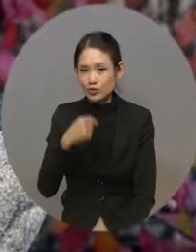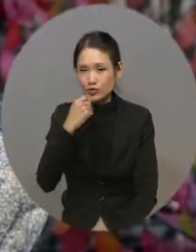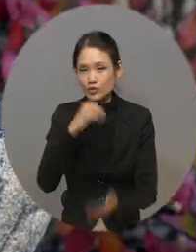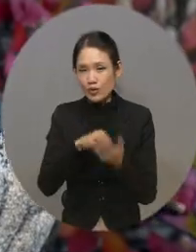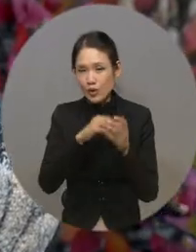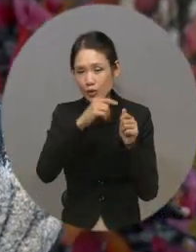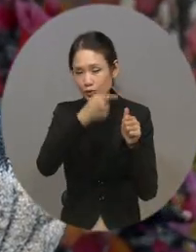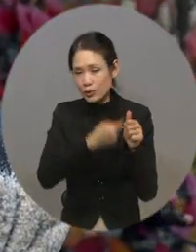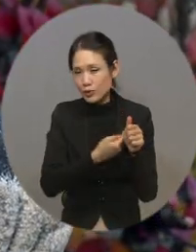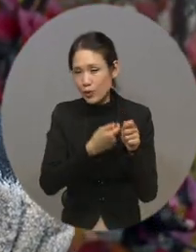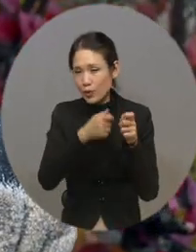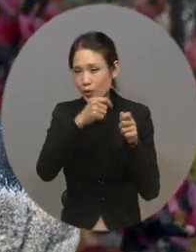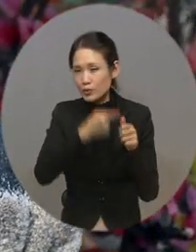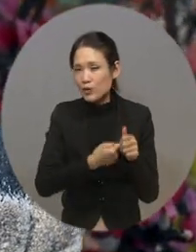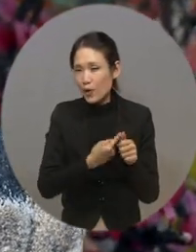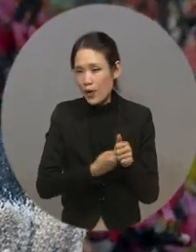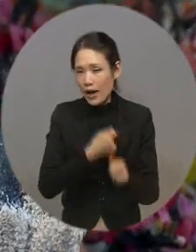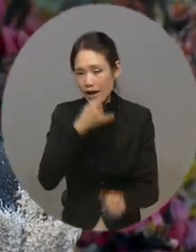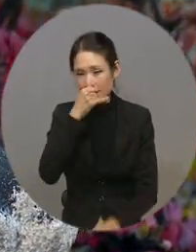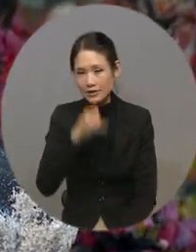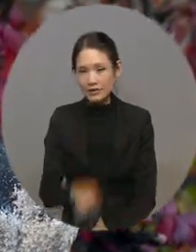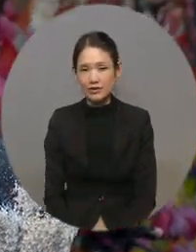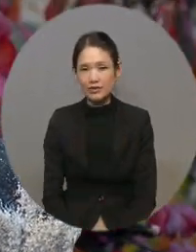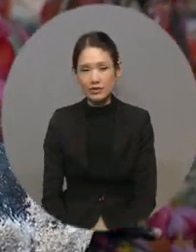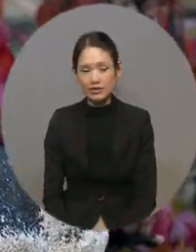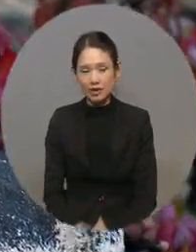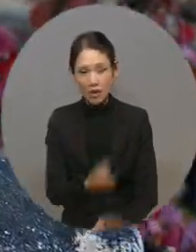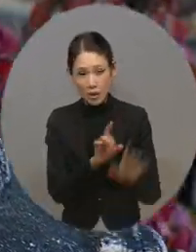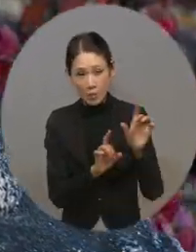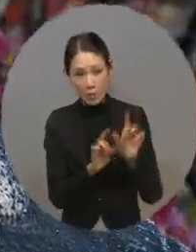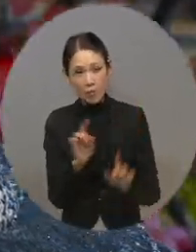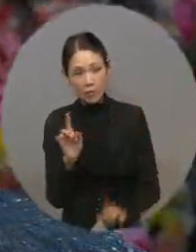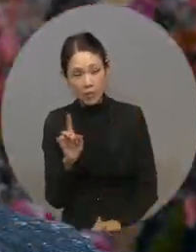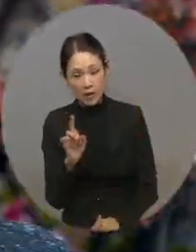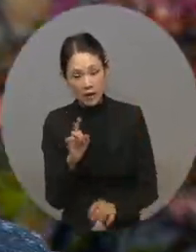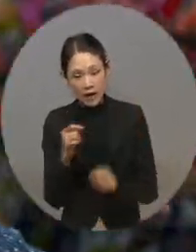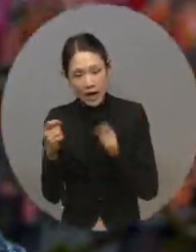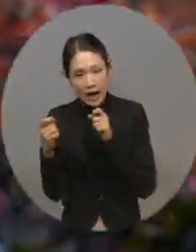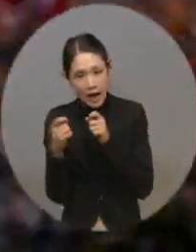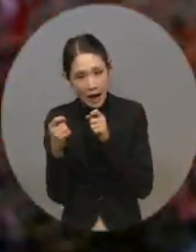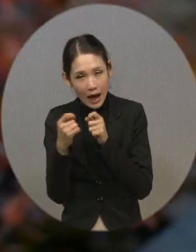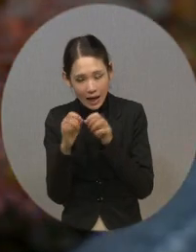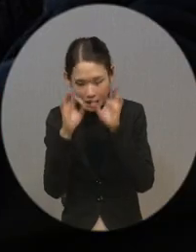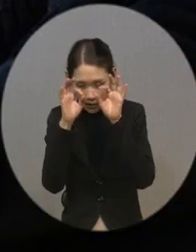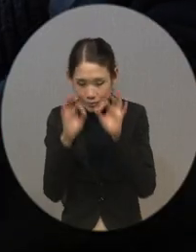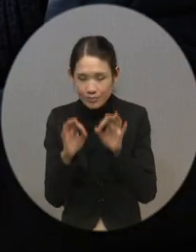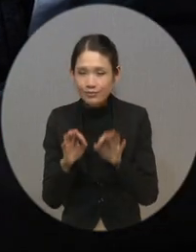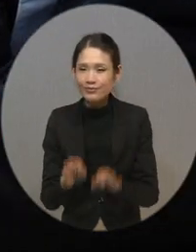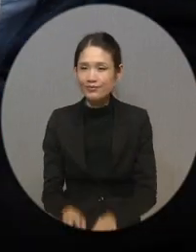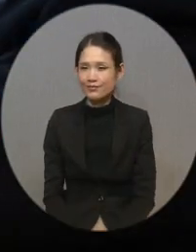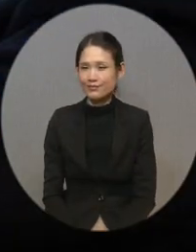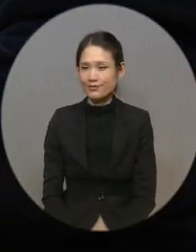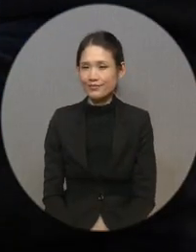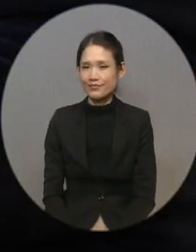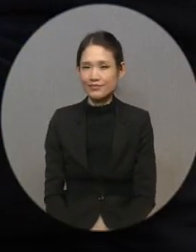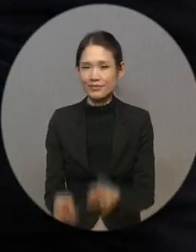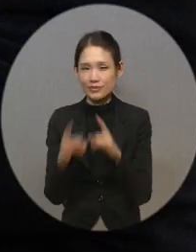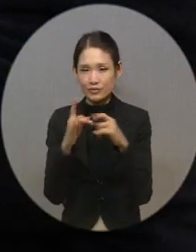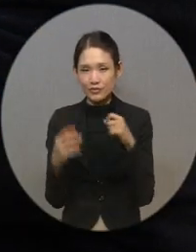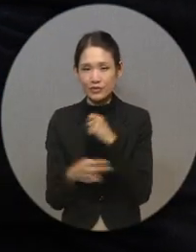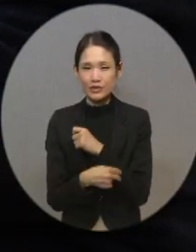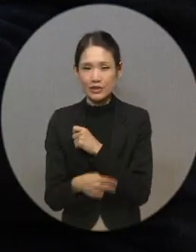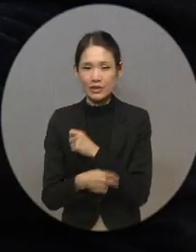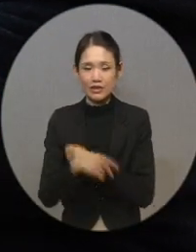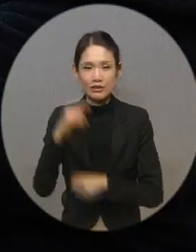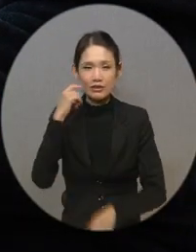있어요. 그럼 서수가 어떤 모양을 하고 있는지 한번 가까이 가서 살펴보는데 이 궁궐을 다리를